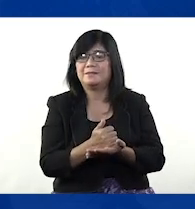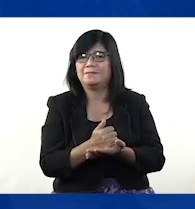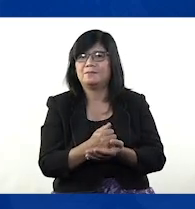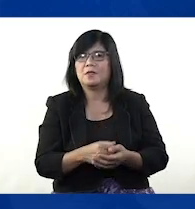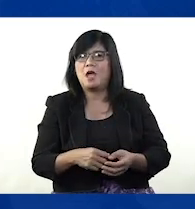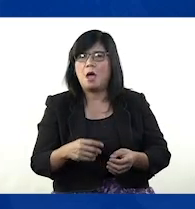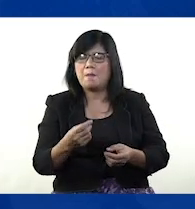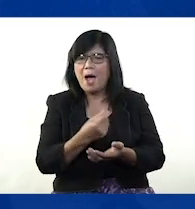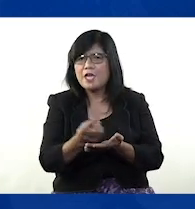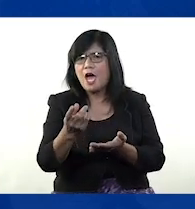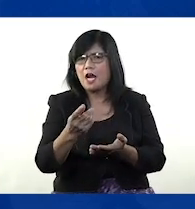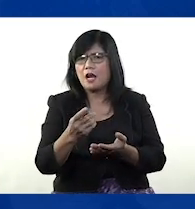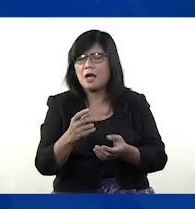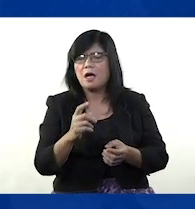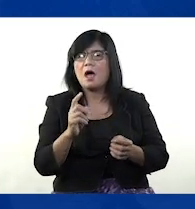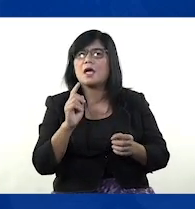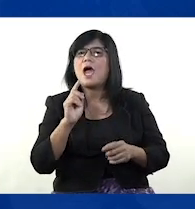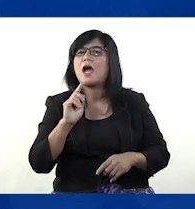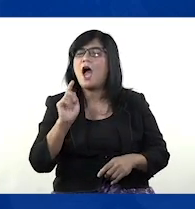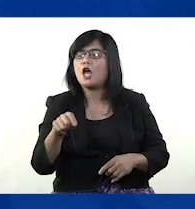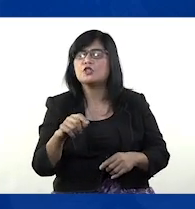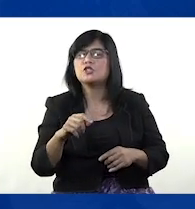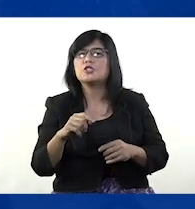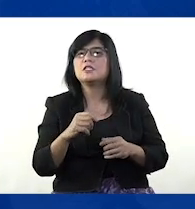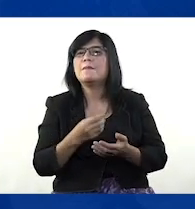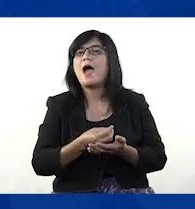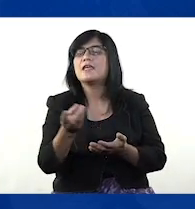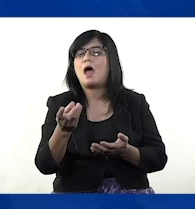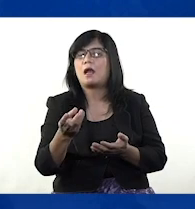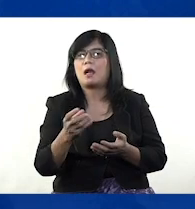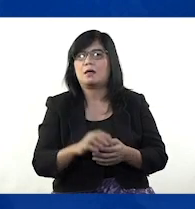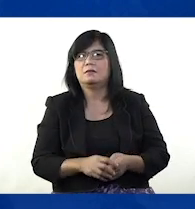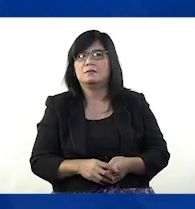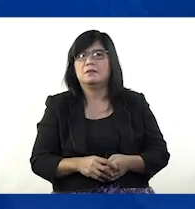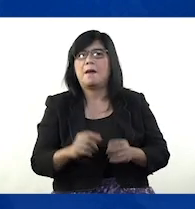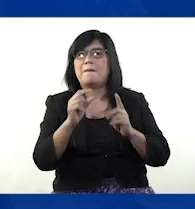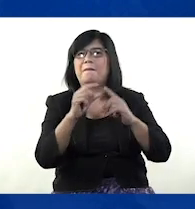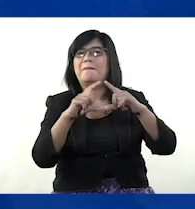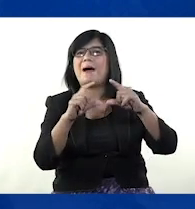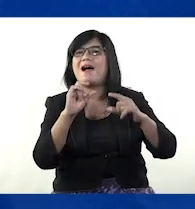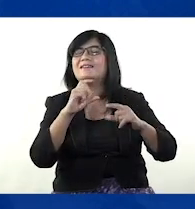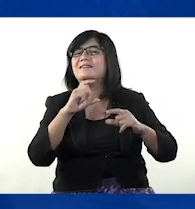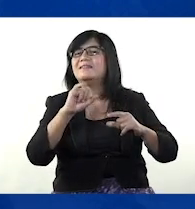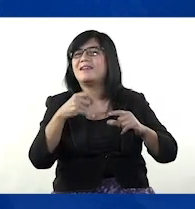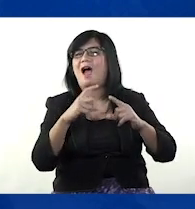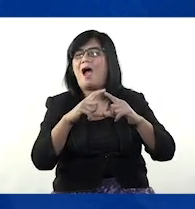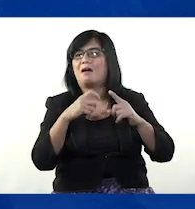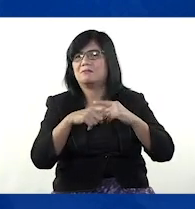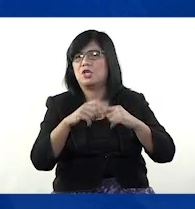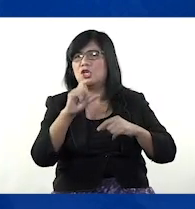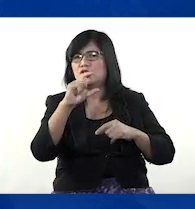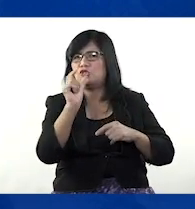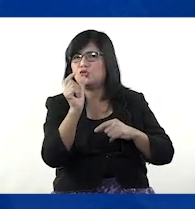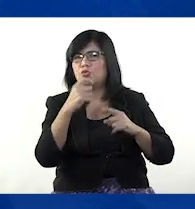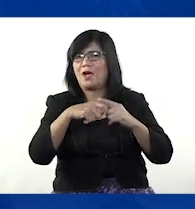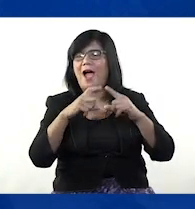orang apa yang harus kamu bayar Hai pajak kepada orang yang berhak menerima pajak cukai kepada orang yang berhak menerima Cukai